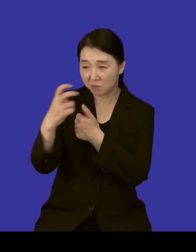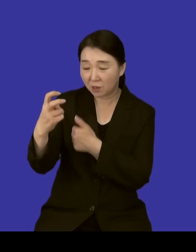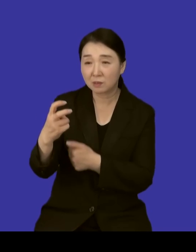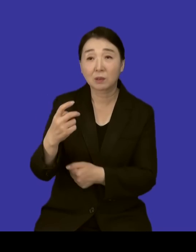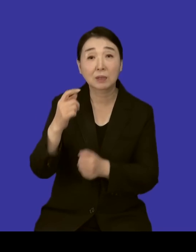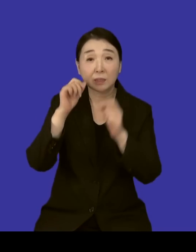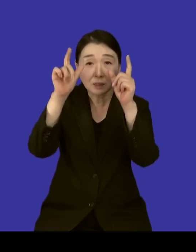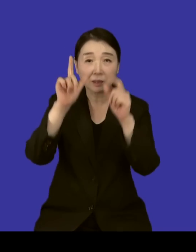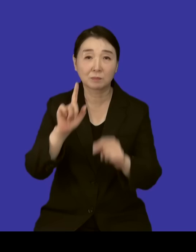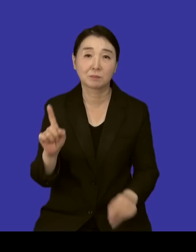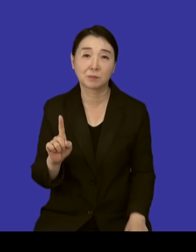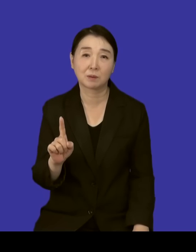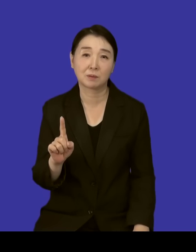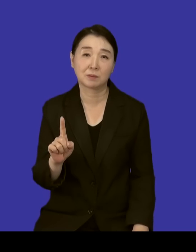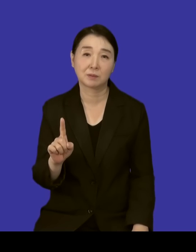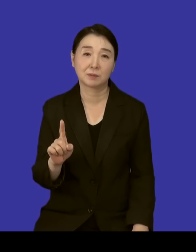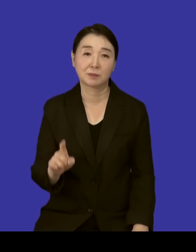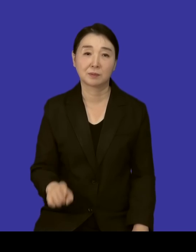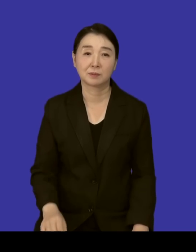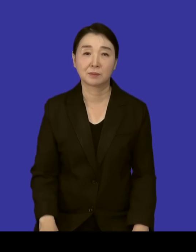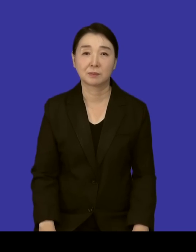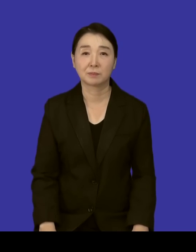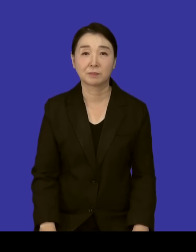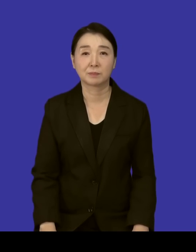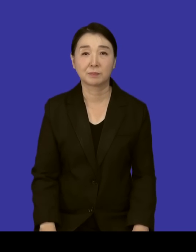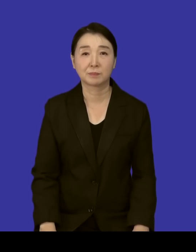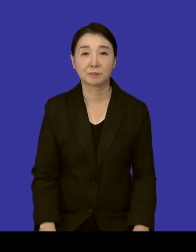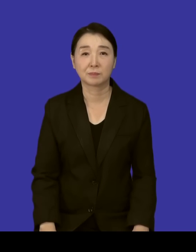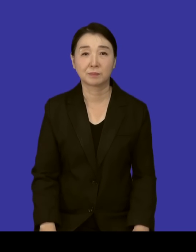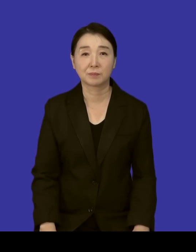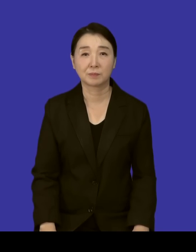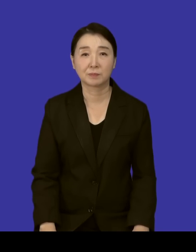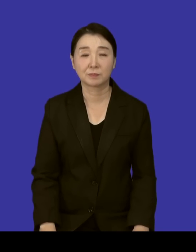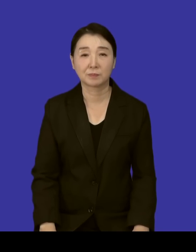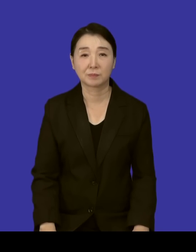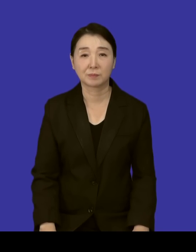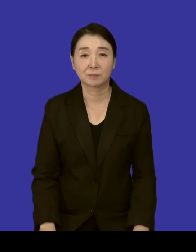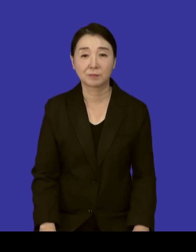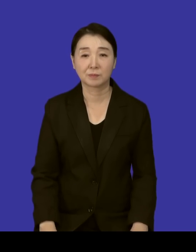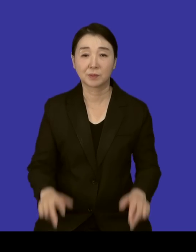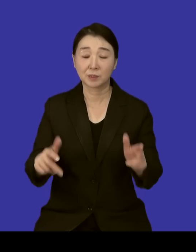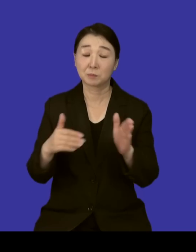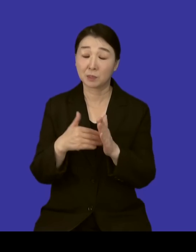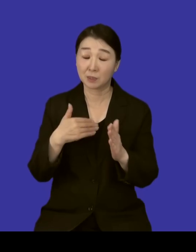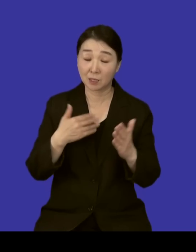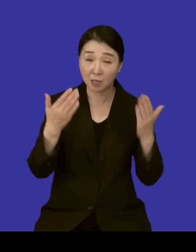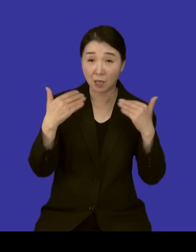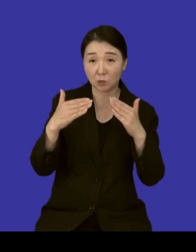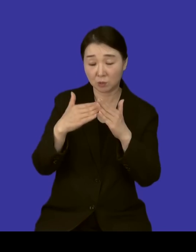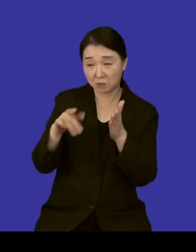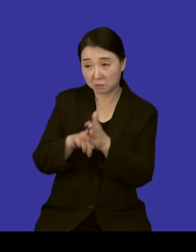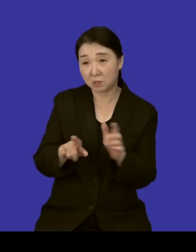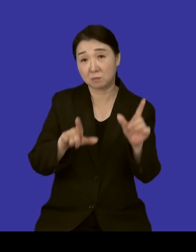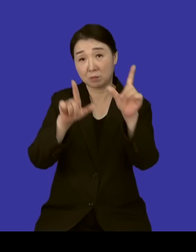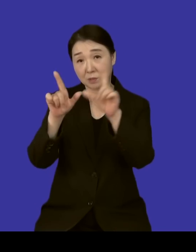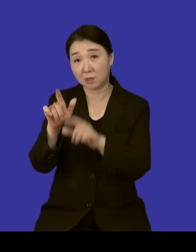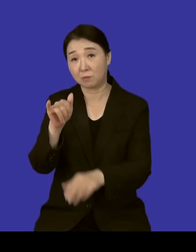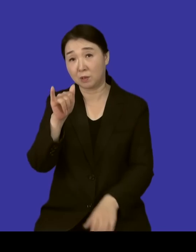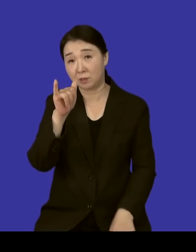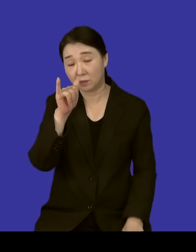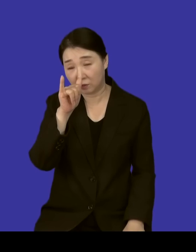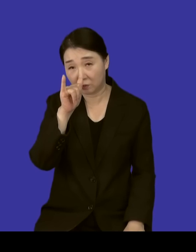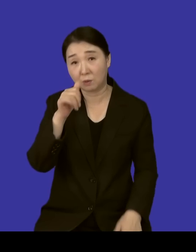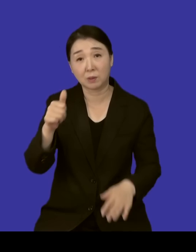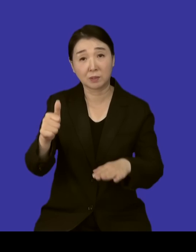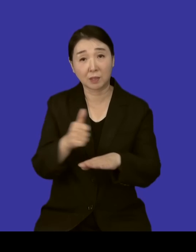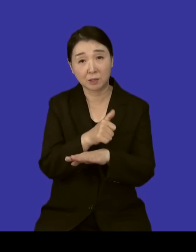것이, 지금까지 내가 이렇게 학교 집 신앙생활을 하는 것이